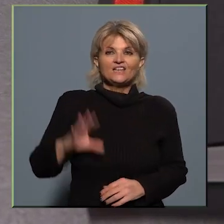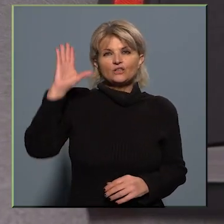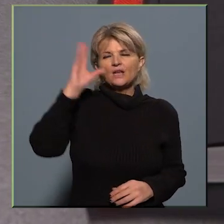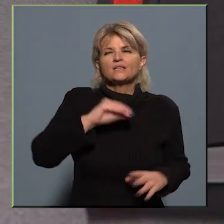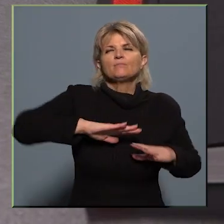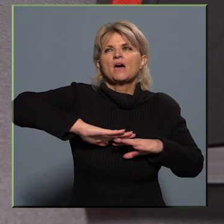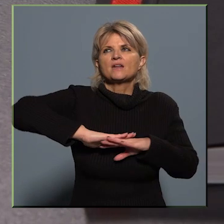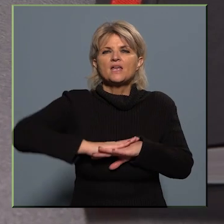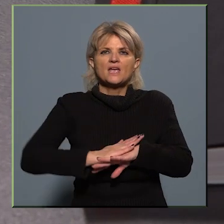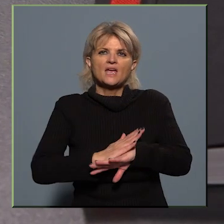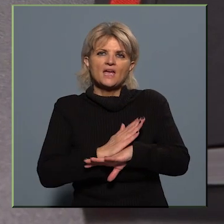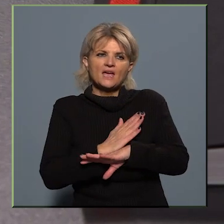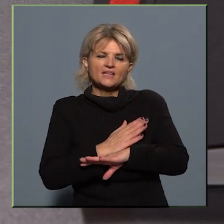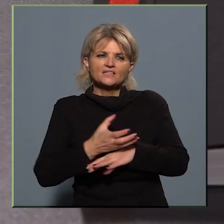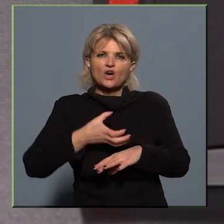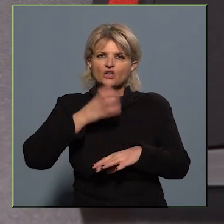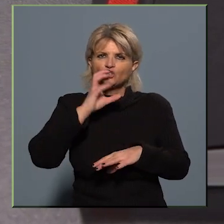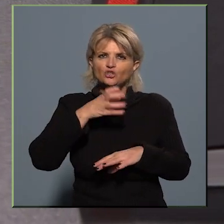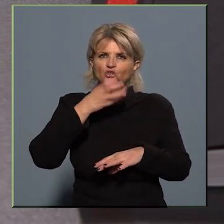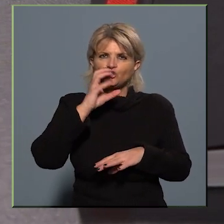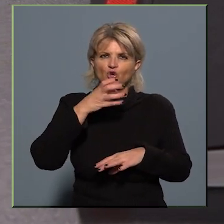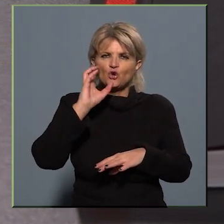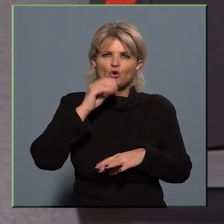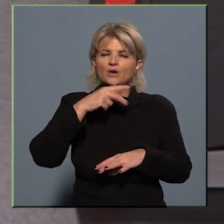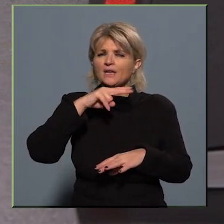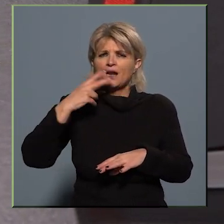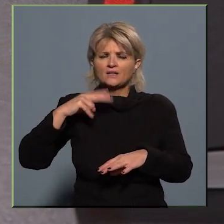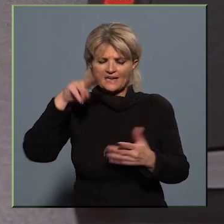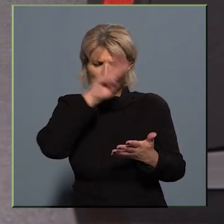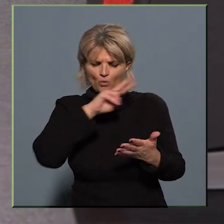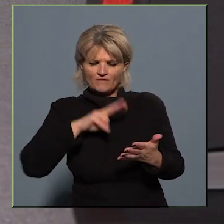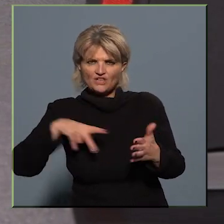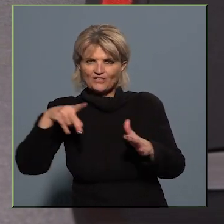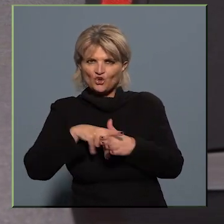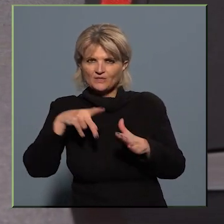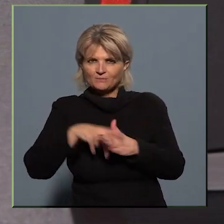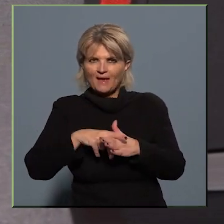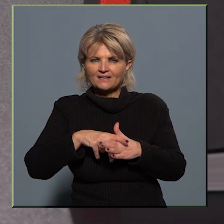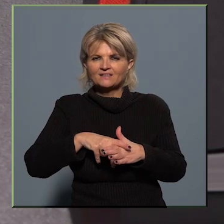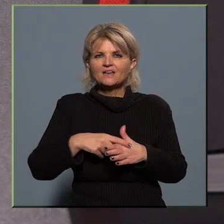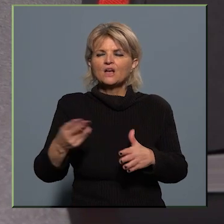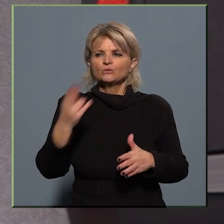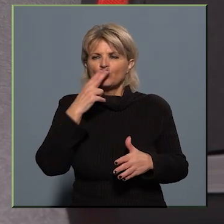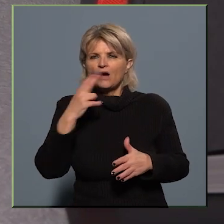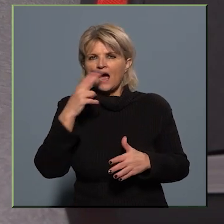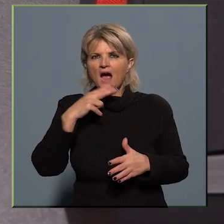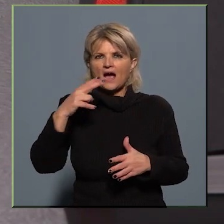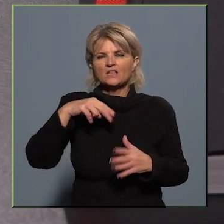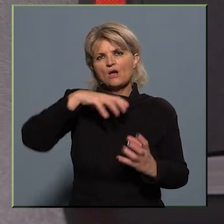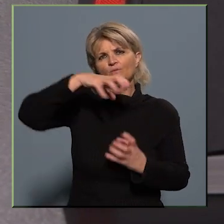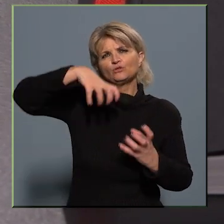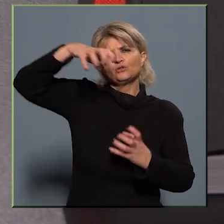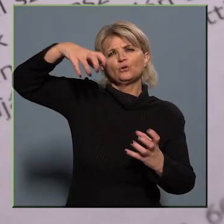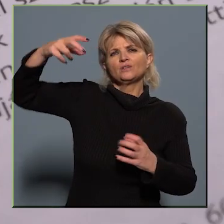érzi a sör, csapolt sörnek az illatát, meg a dohányfüstöt, látja a